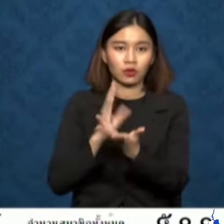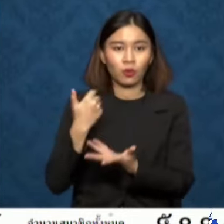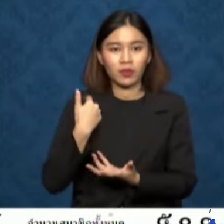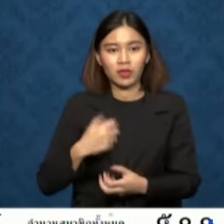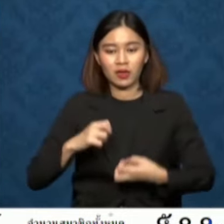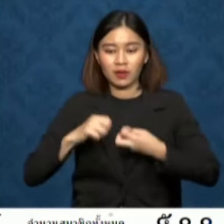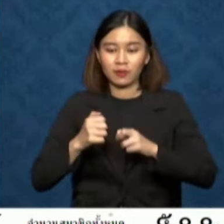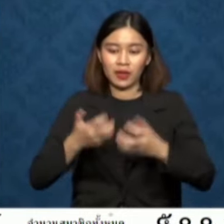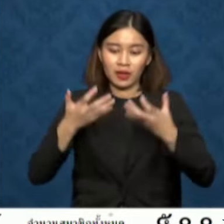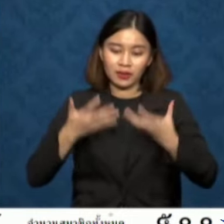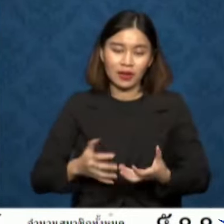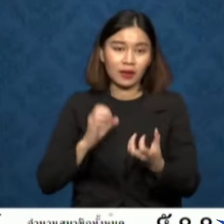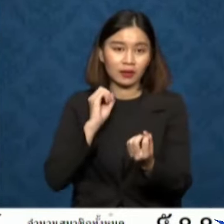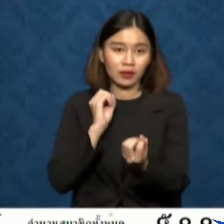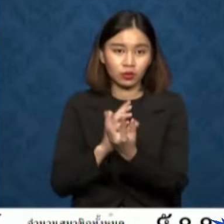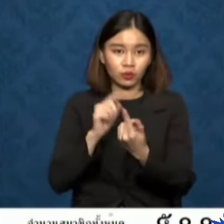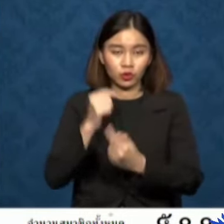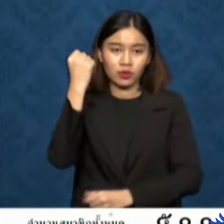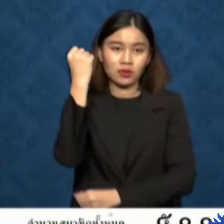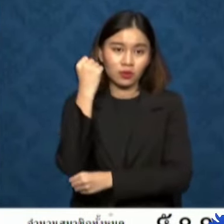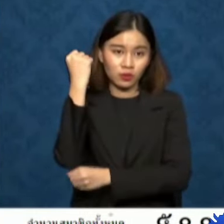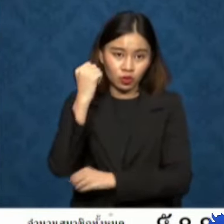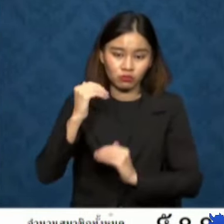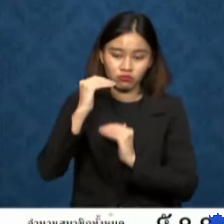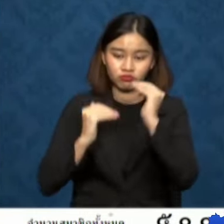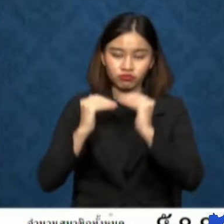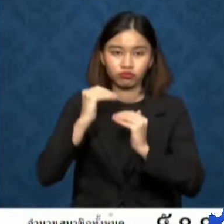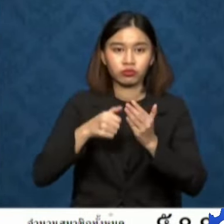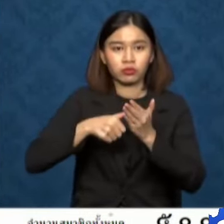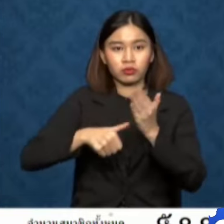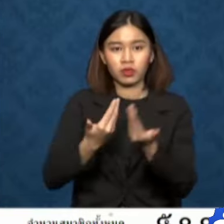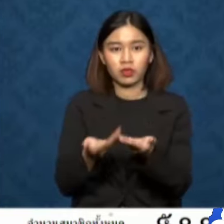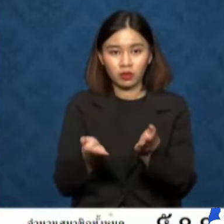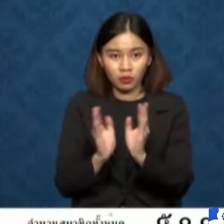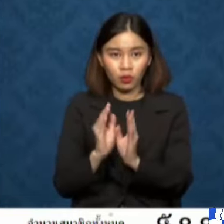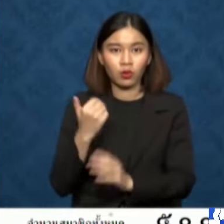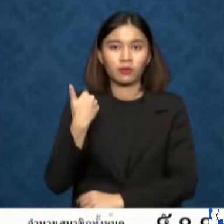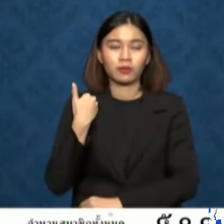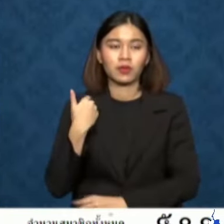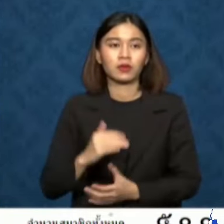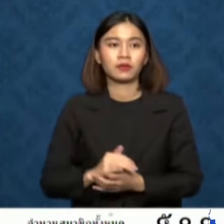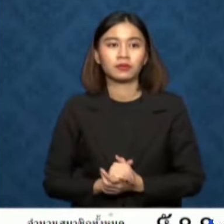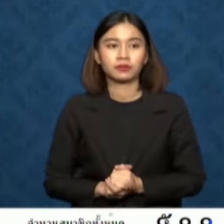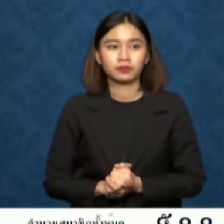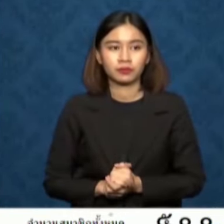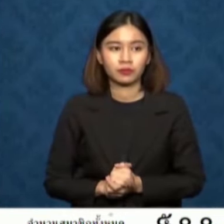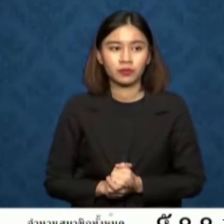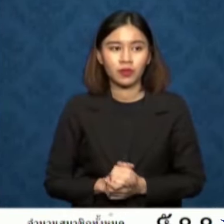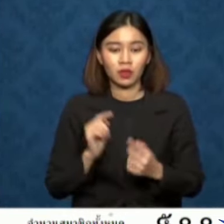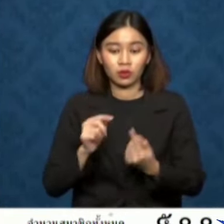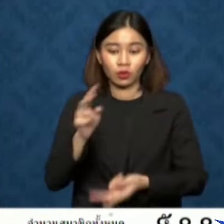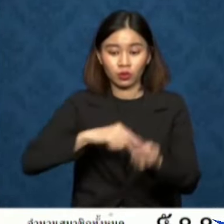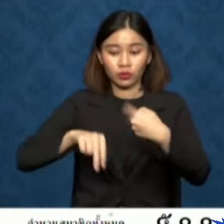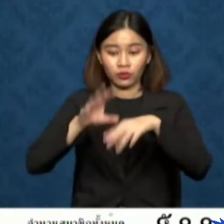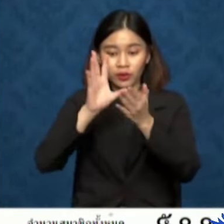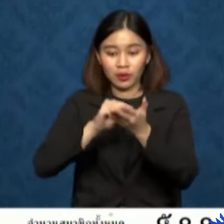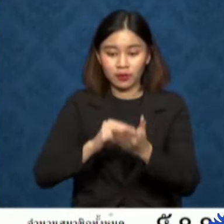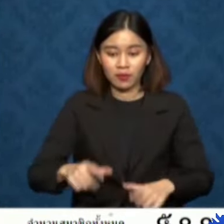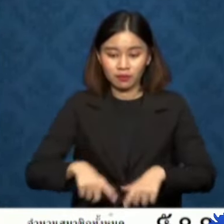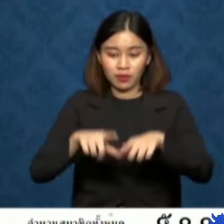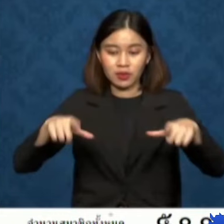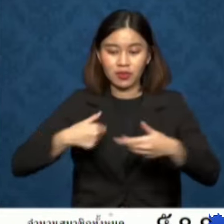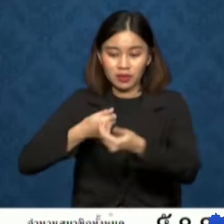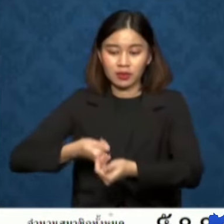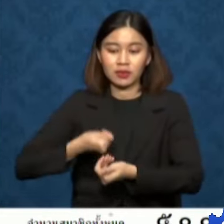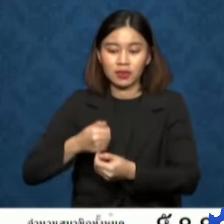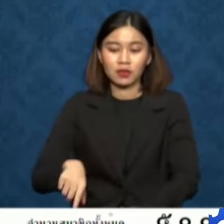รุนแรงส่งผลกระทบต่อความยากจนความเหลื่อมล้ำและหนี้ครัวเรือนเป็นอย่างมากจากการสำรวจนะครับพื้นที่เกษตรกรรมทั้ง